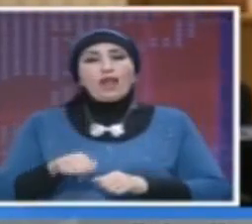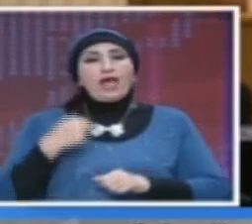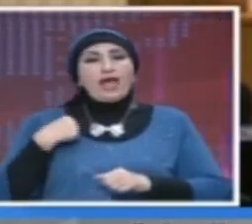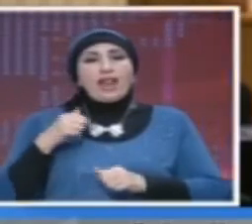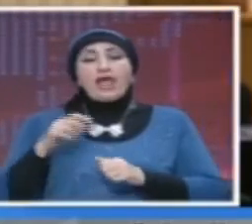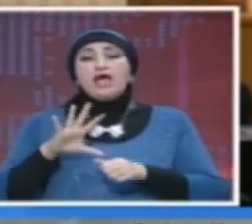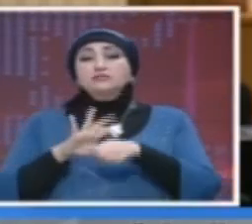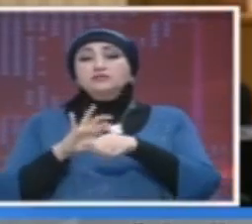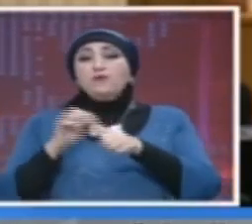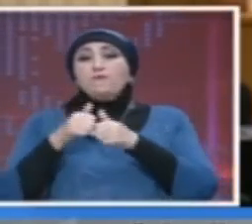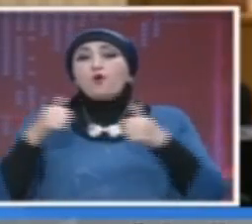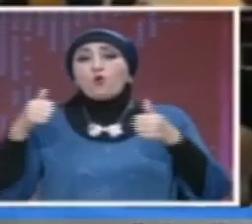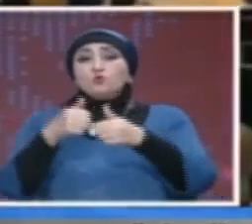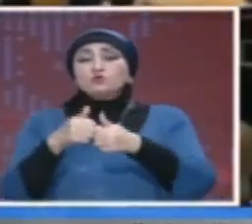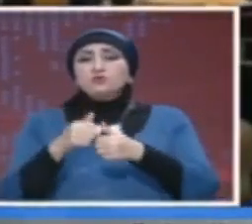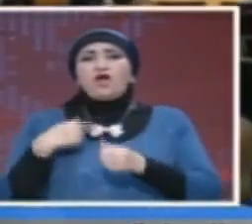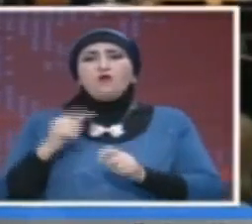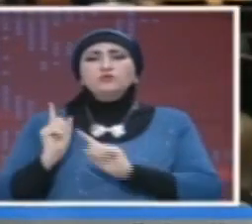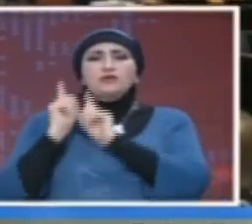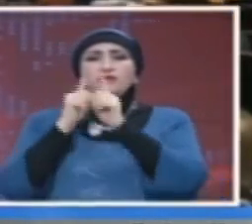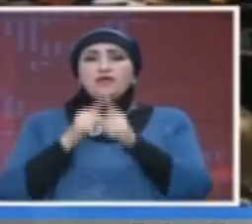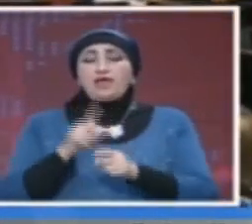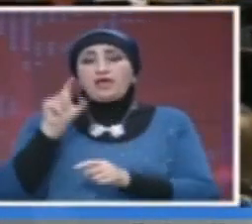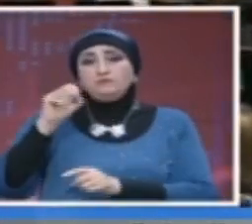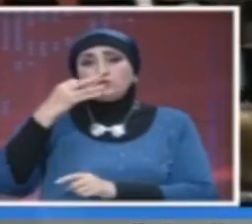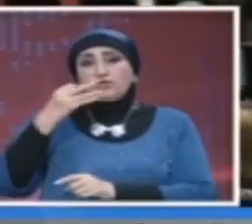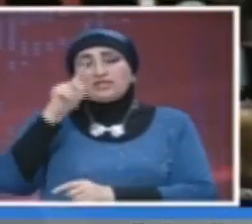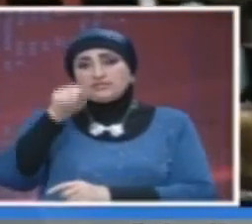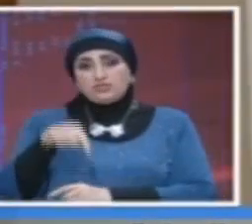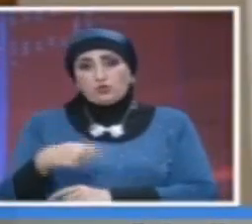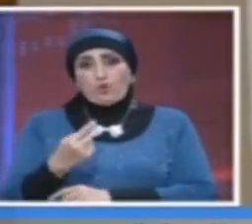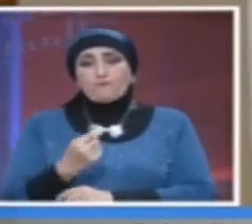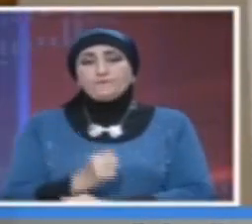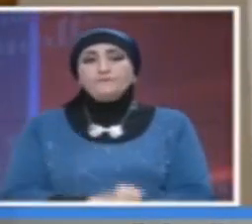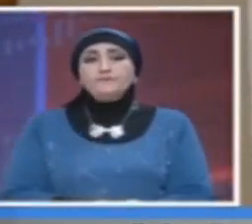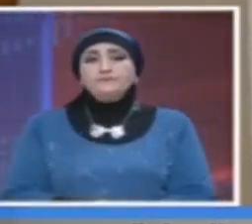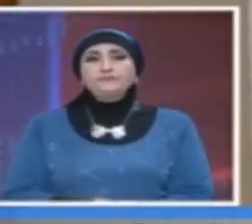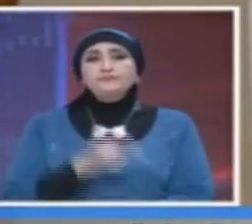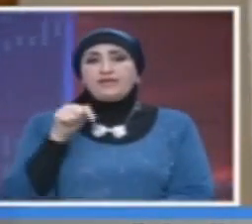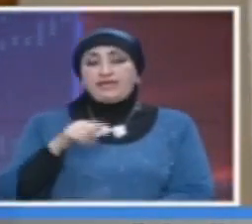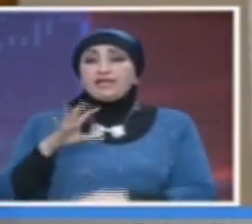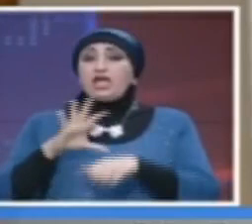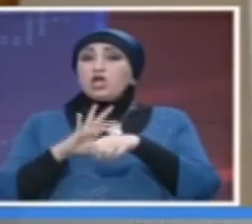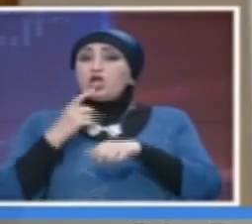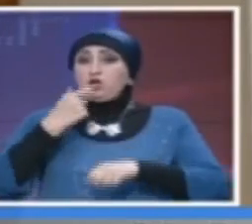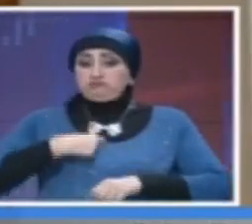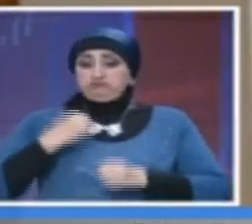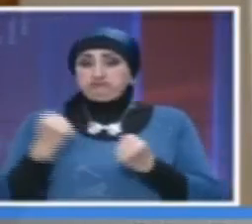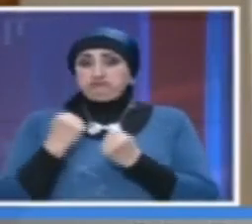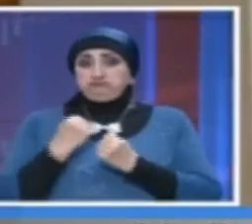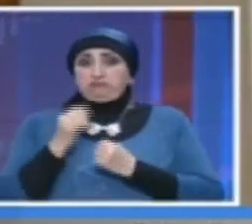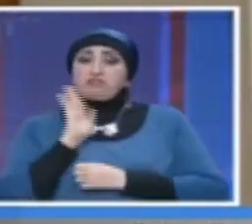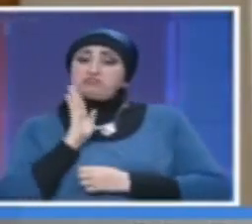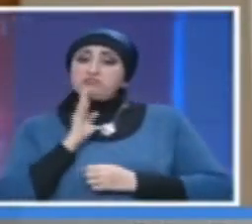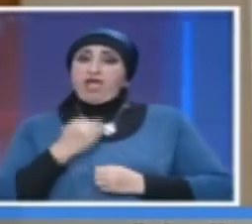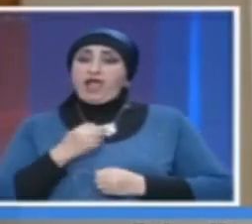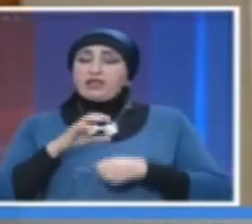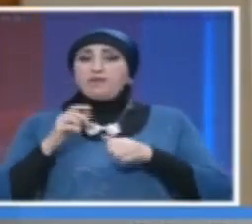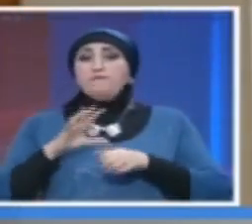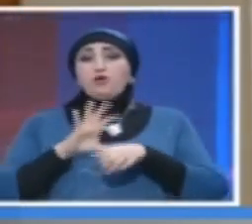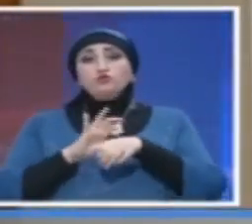الأسرة، الذي يستمر لمدة 35 يوما. رفع كفاءة طبيب الأسرة وتدريبه على مستوى عالي جدا،